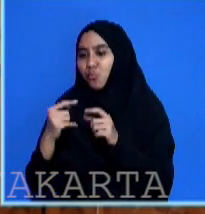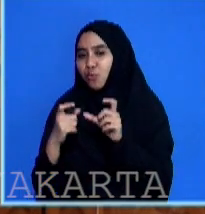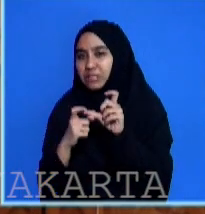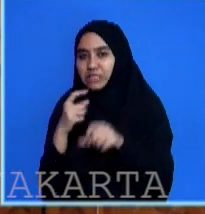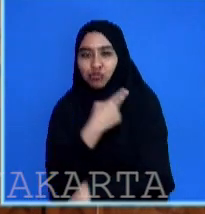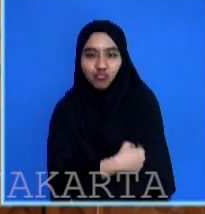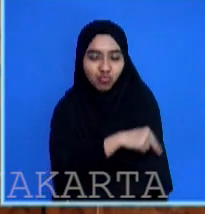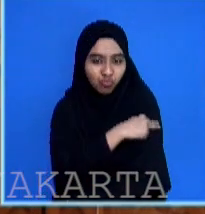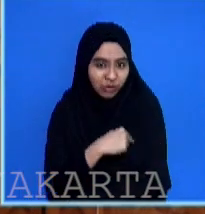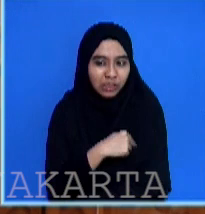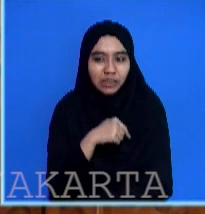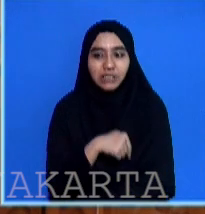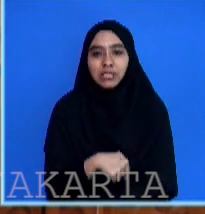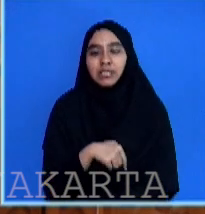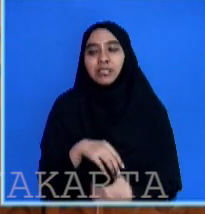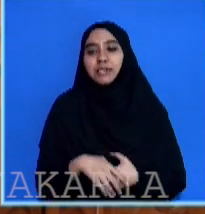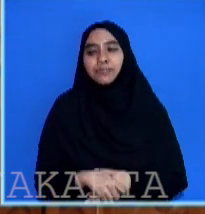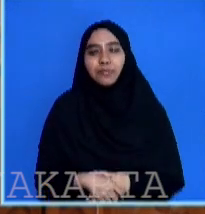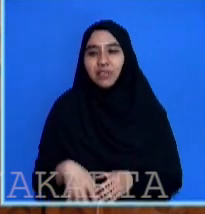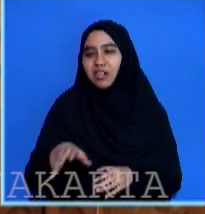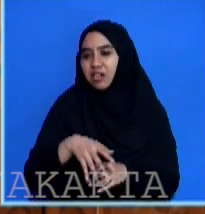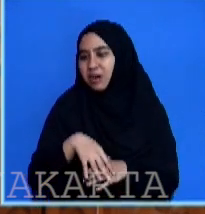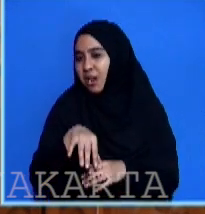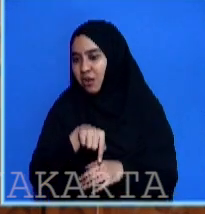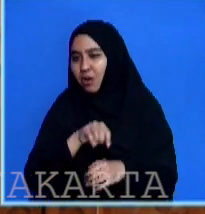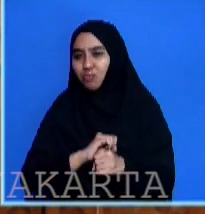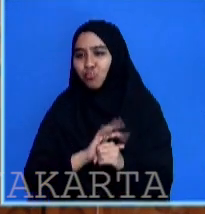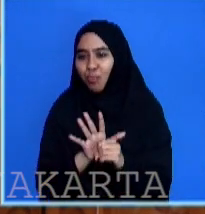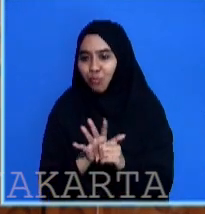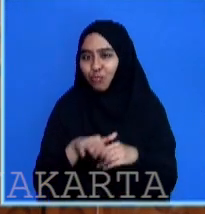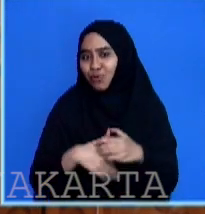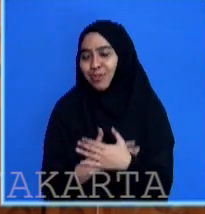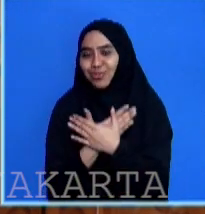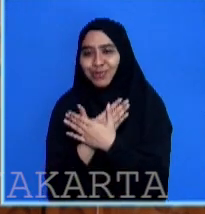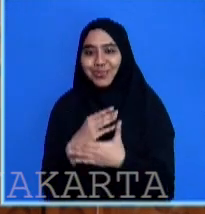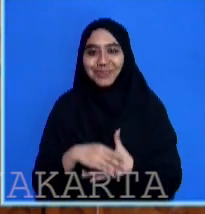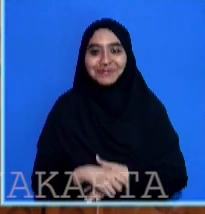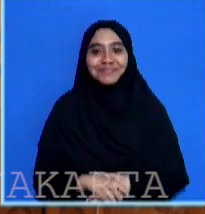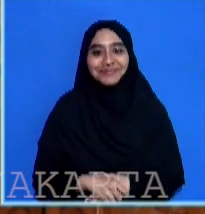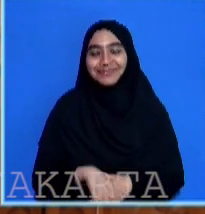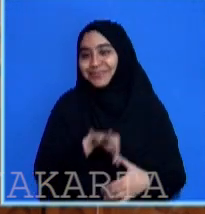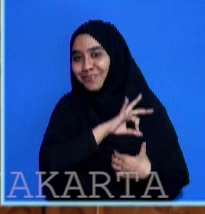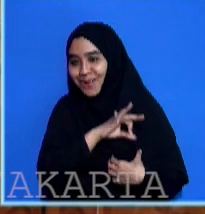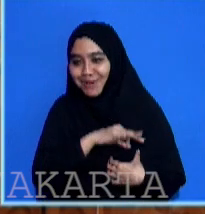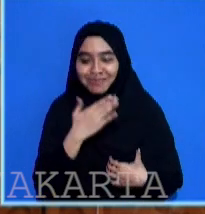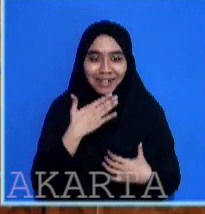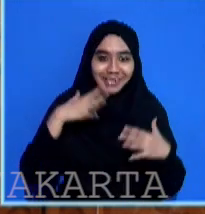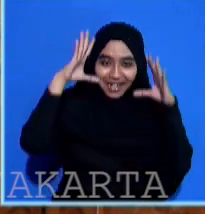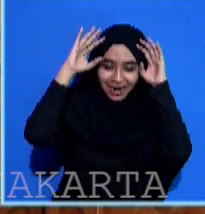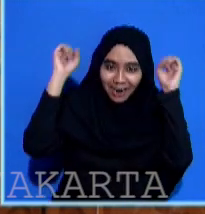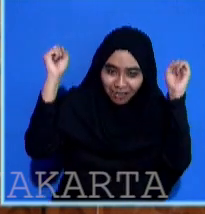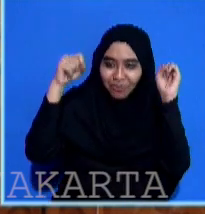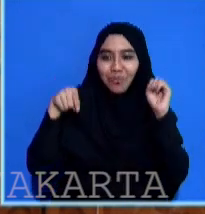kadang t gunung kidulend ingangadoc dieleran Kang